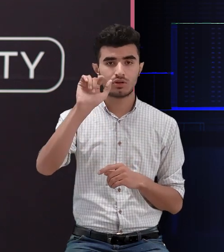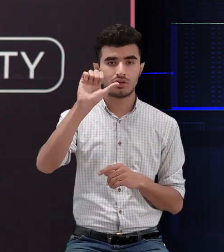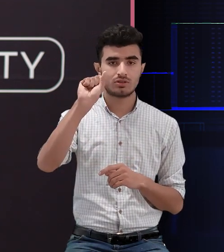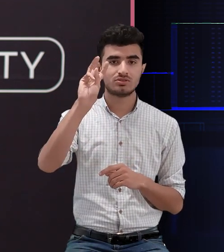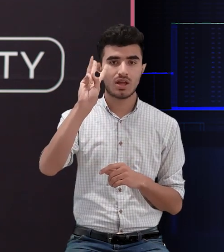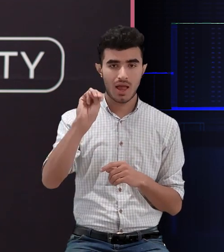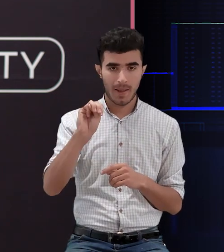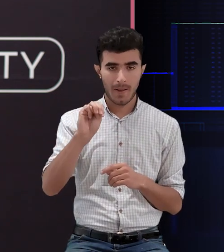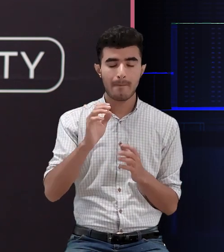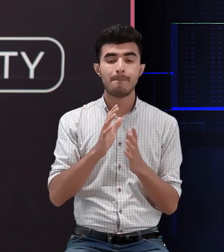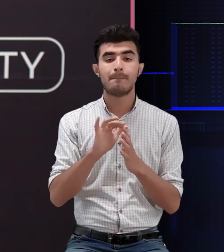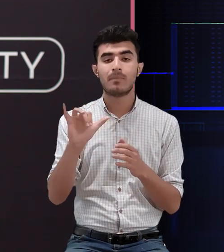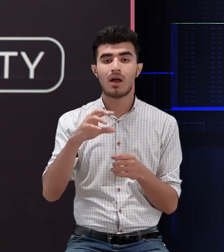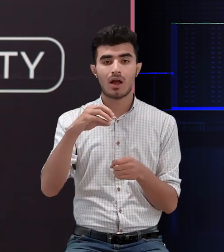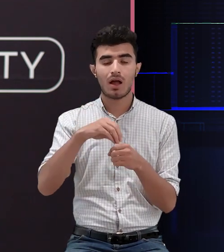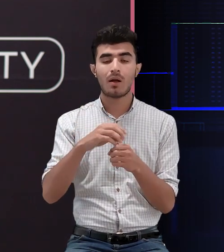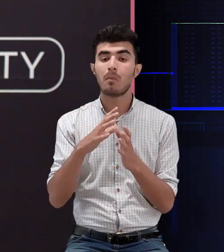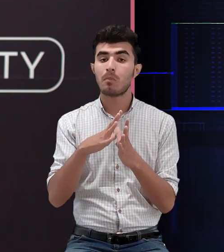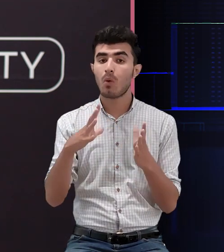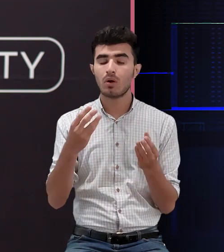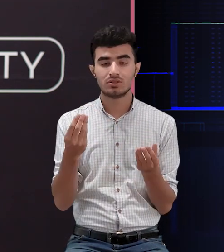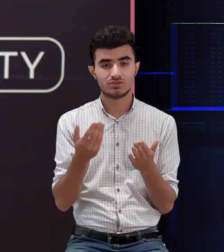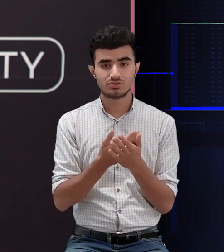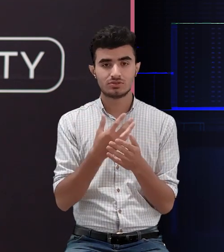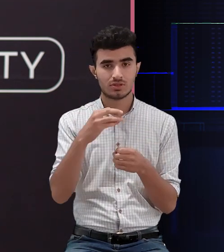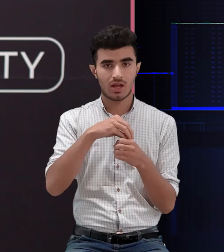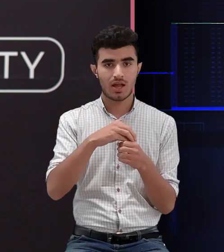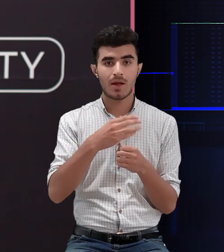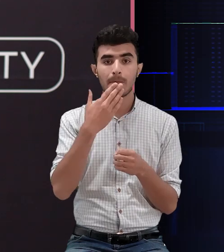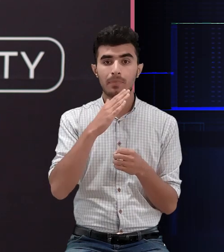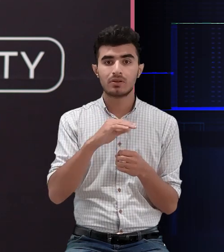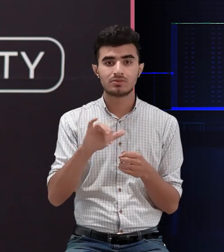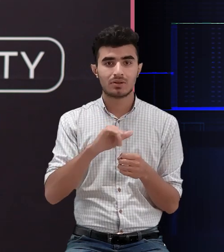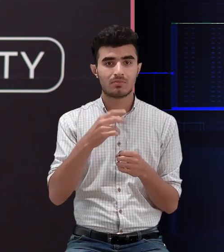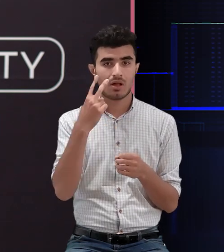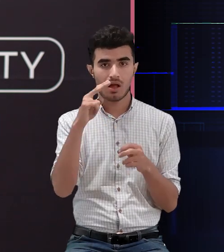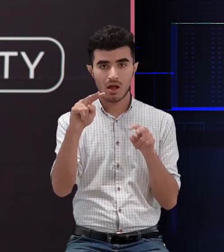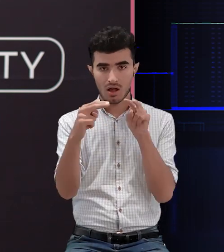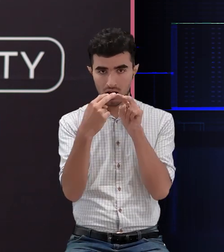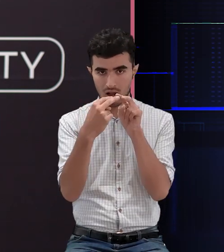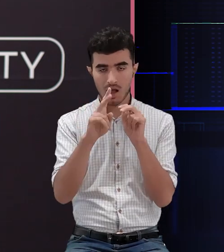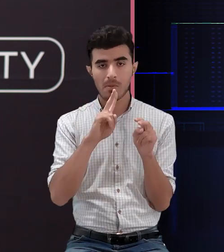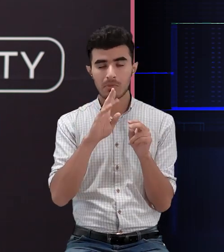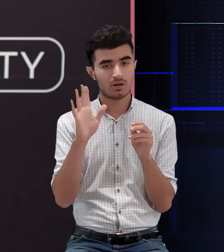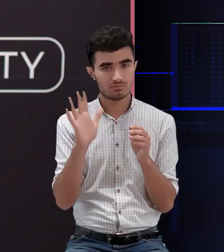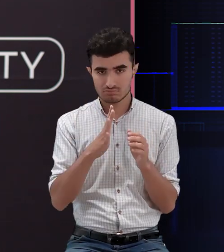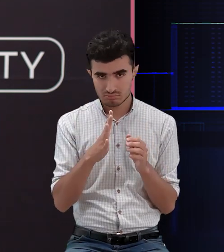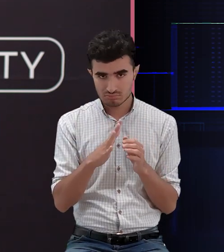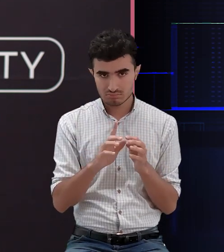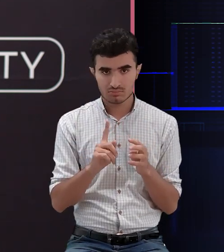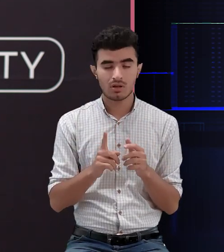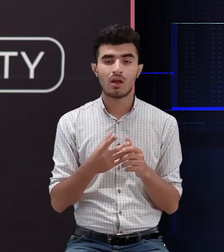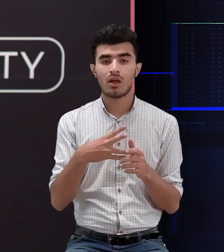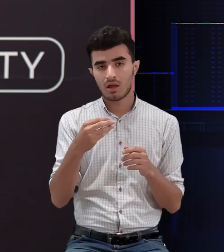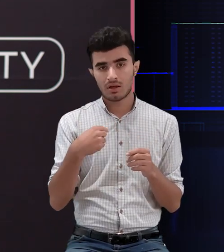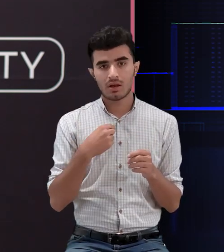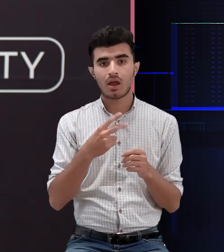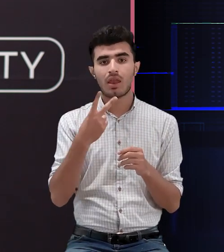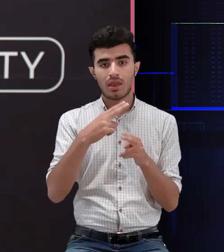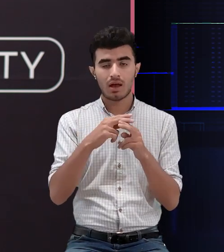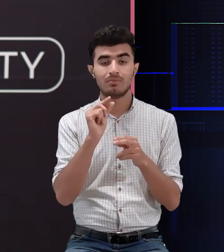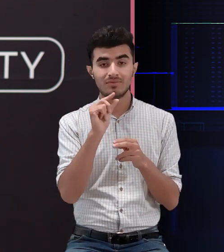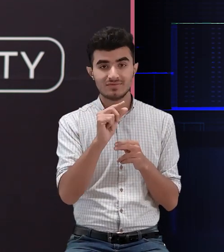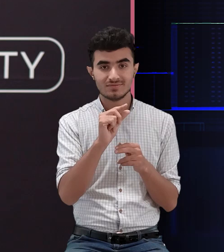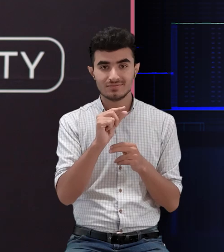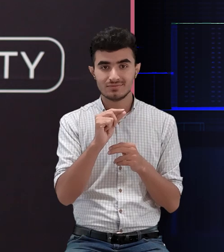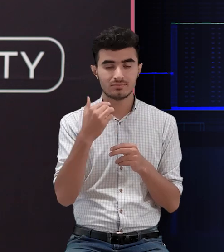हैं जो हमें बचपन में ही बच्चे में नज़र आती हैं, जैसे कि आंखों में आंखें डालकर बात ना करना, अपने नाम पर जवाब ना